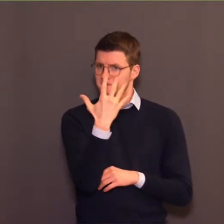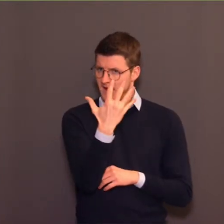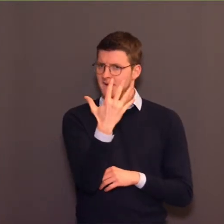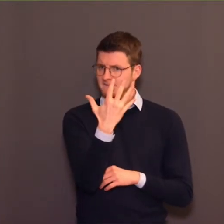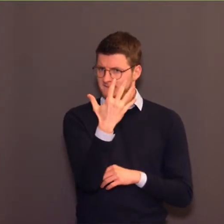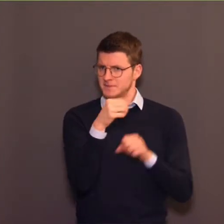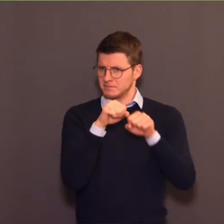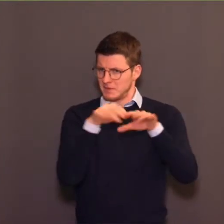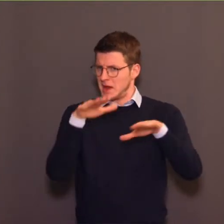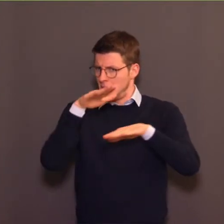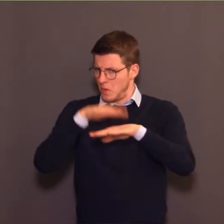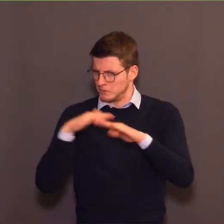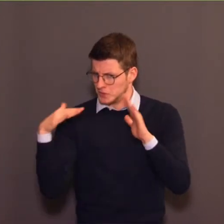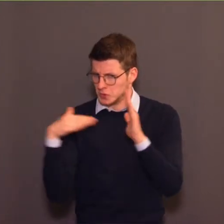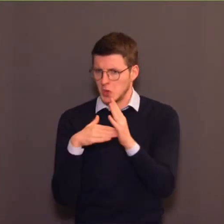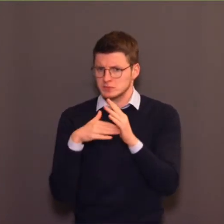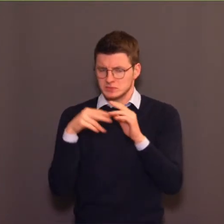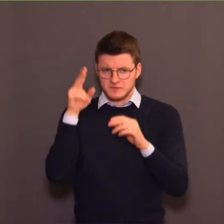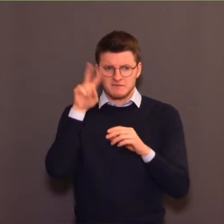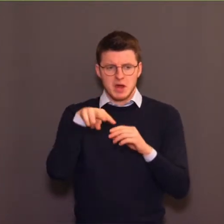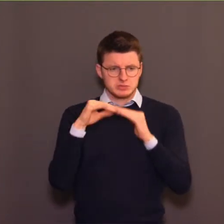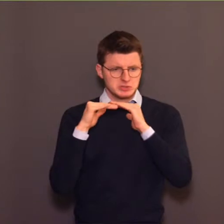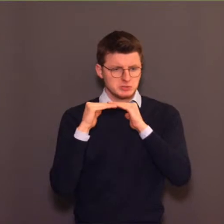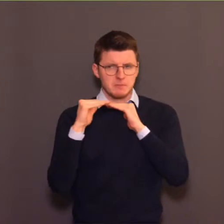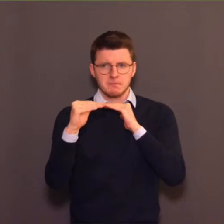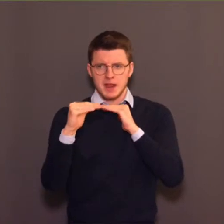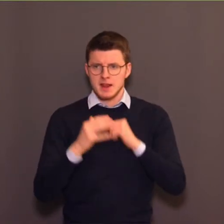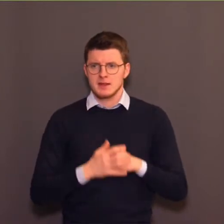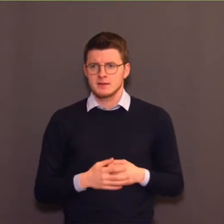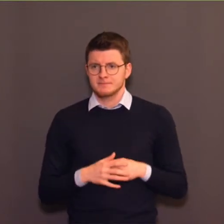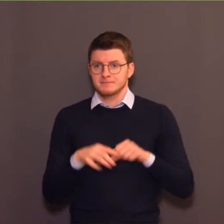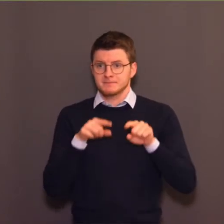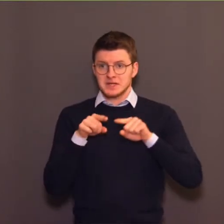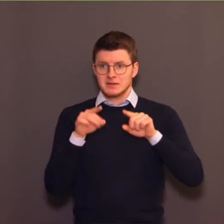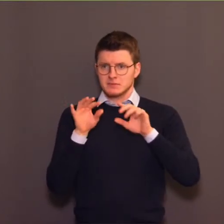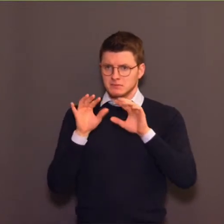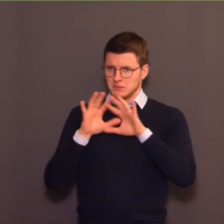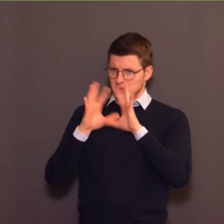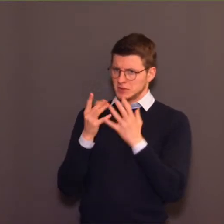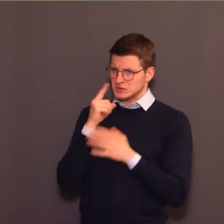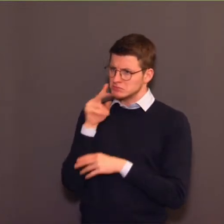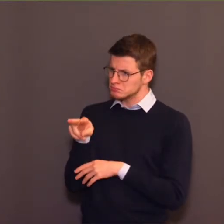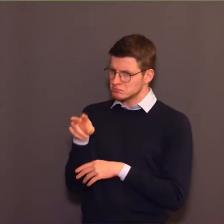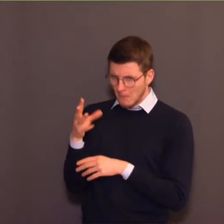besmettingen. Dit blijft al bij al weliswaar een laag aantal besmettingen.